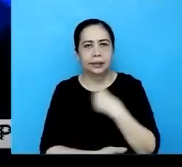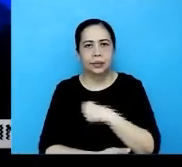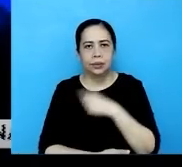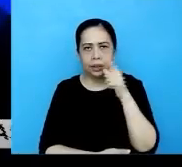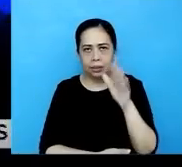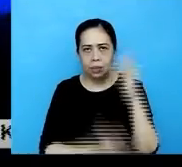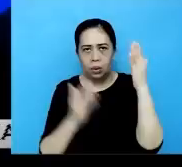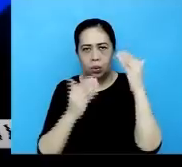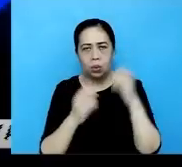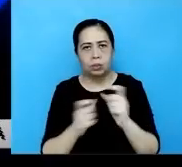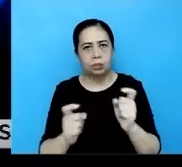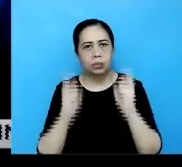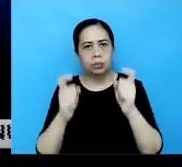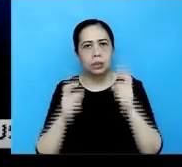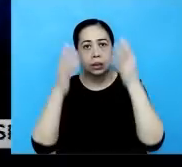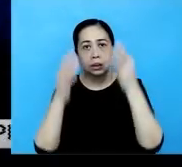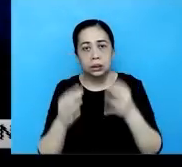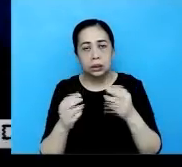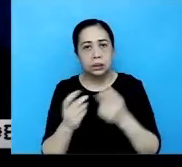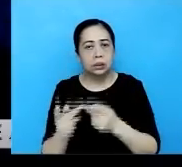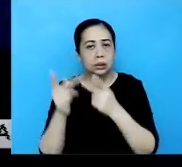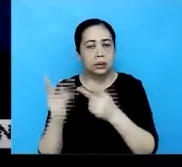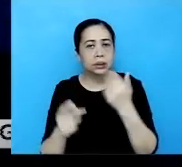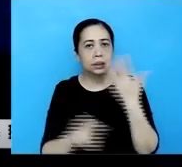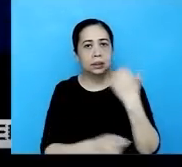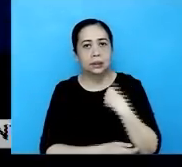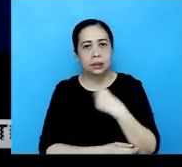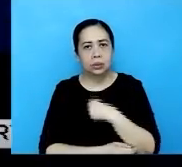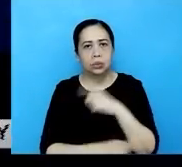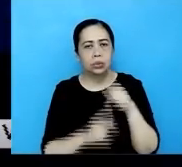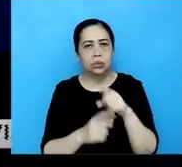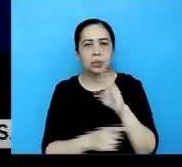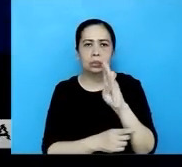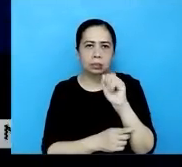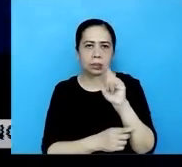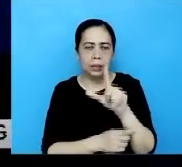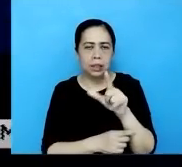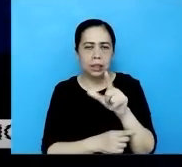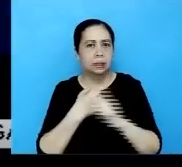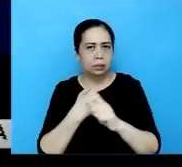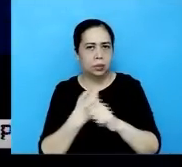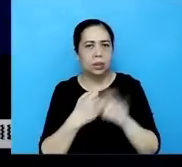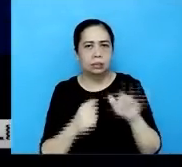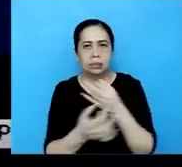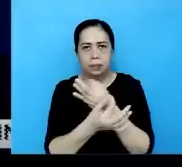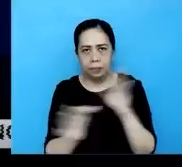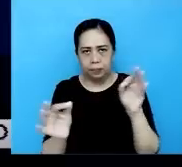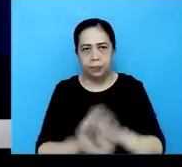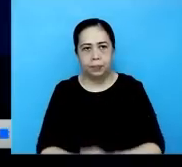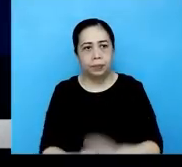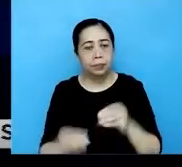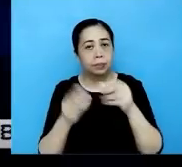daw mapabilis ang desisyon sa petisyon ng dating senadora para makapagpiyansa at pansamantalang makalaya. Binigyang diin